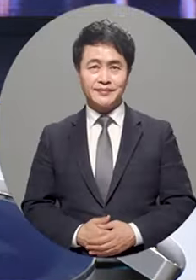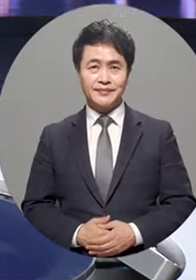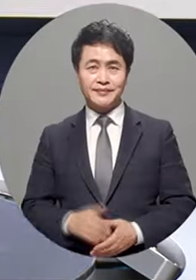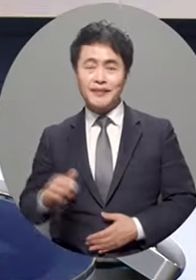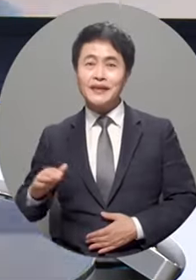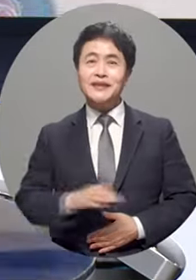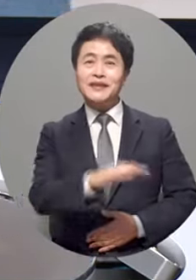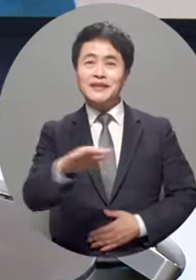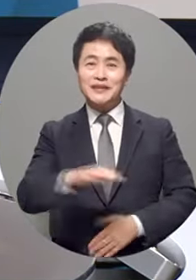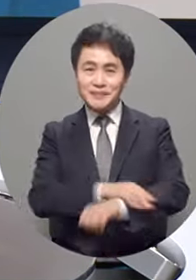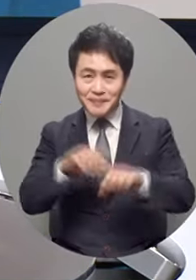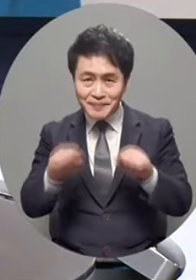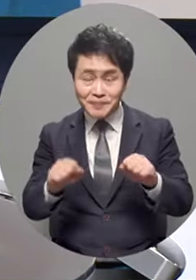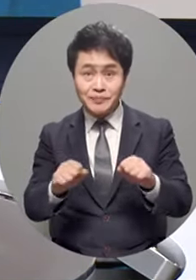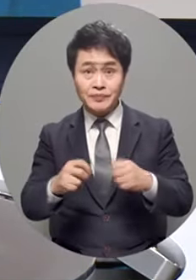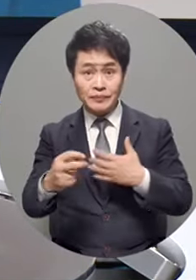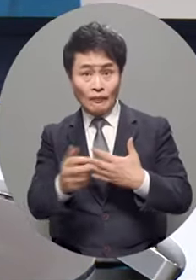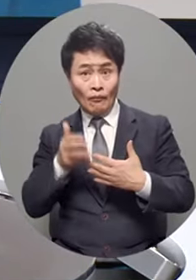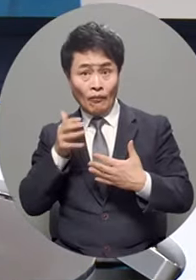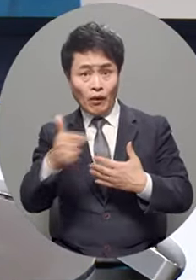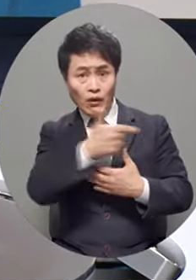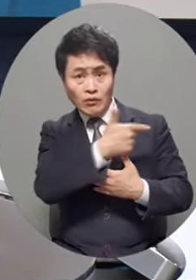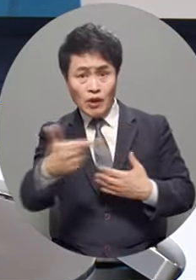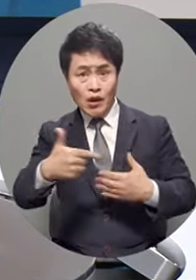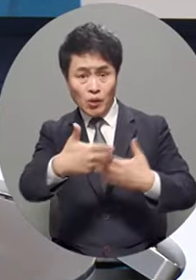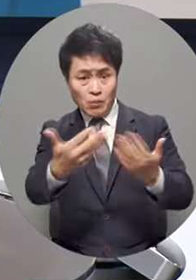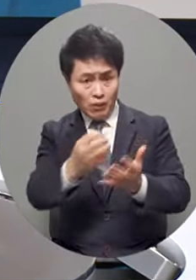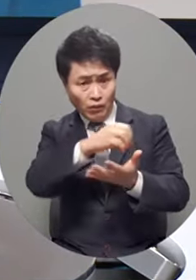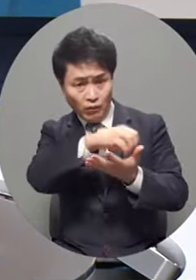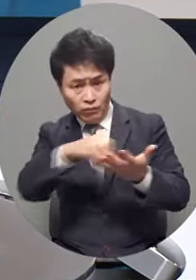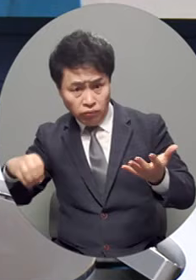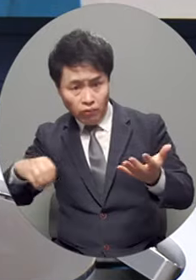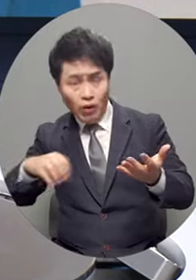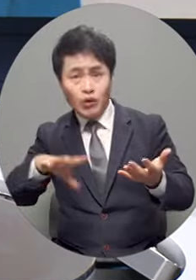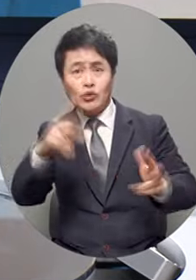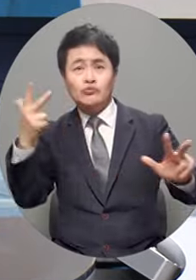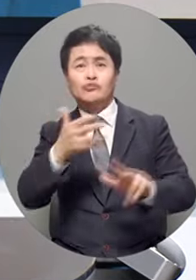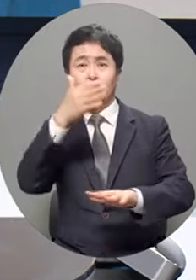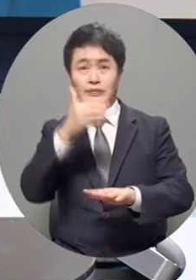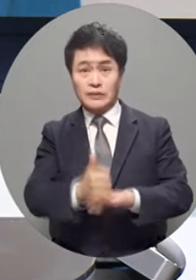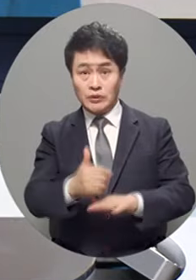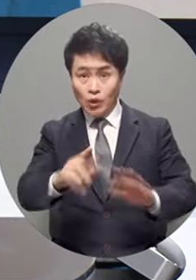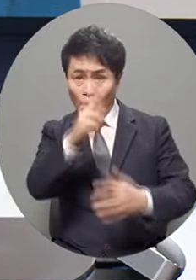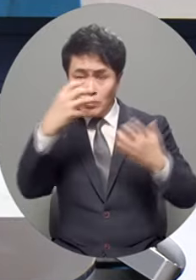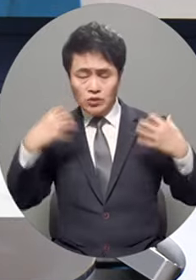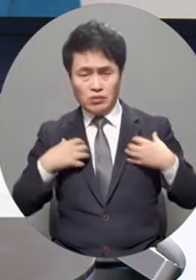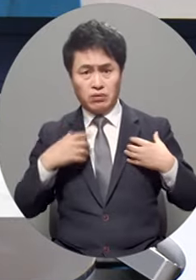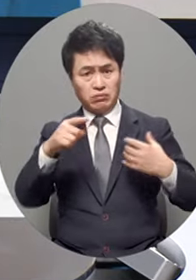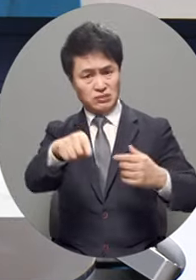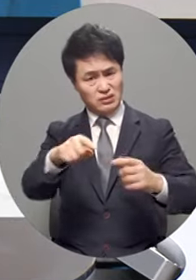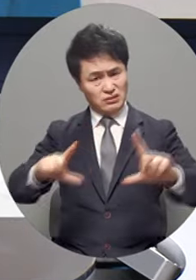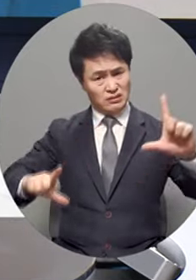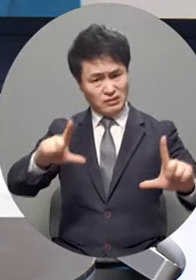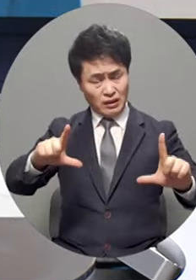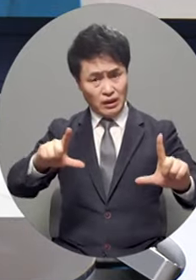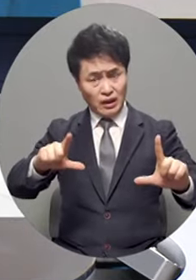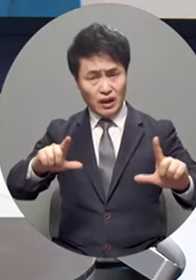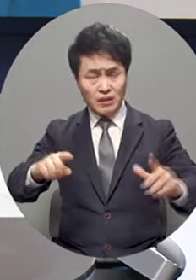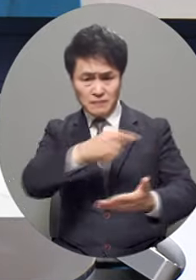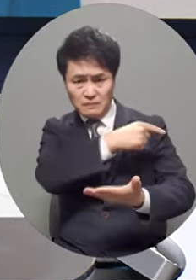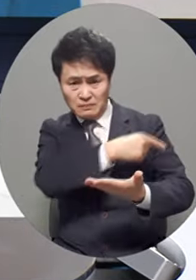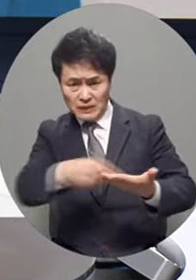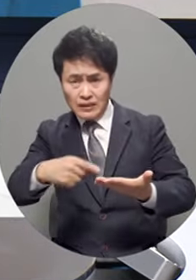여러분 안녕하십니까? 전공의들이 대규모 병원 이탈 이후 맞이한 첫 주말입니다. 정부는 이 사태를 재난이라고